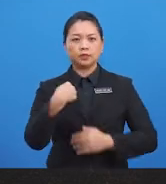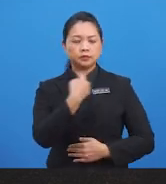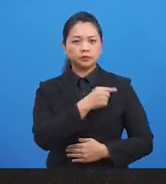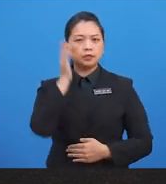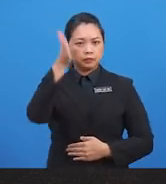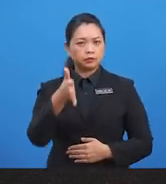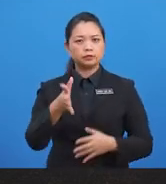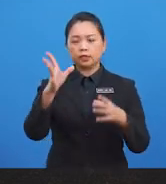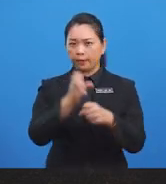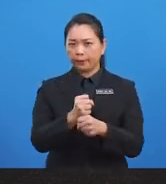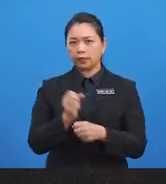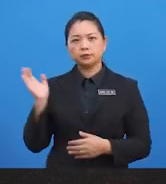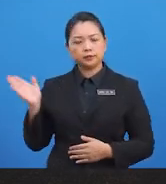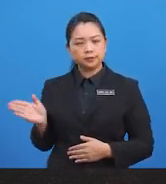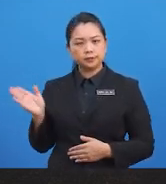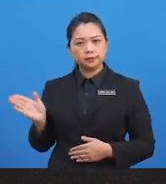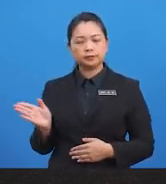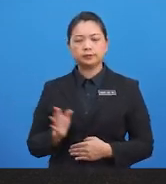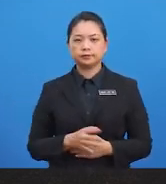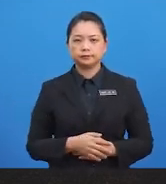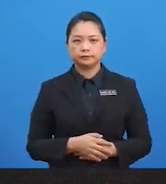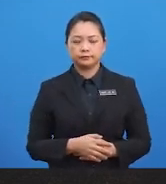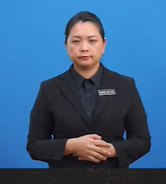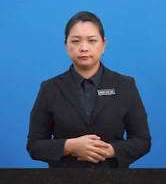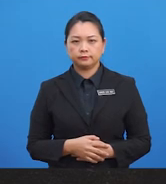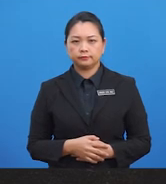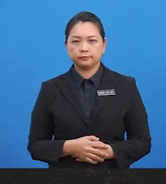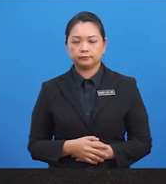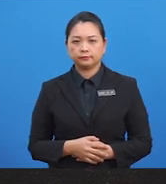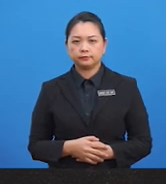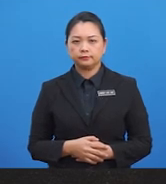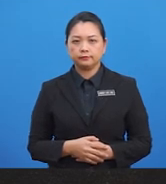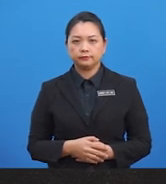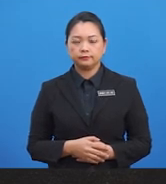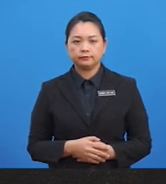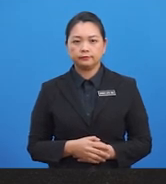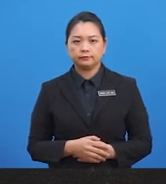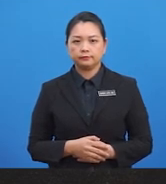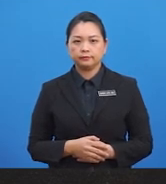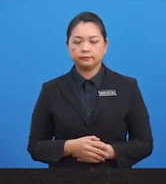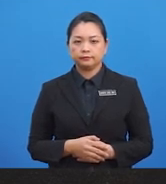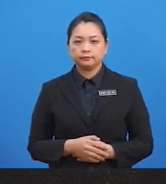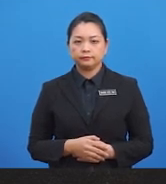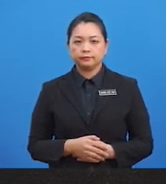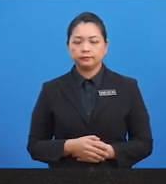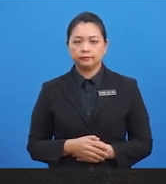Maka, kita akan dapat 3x kuasa 2 per